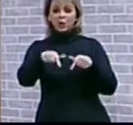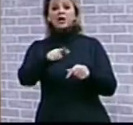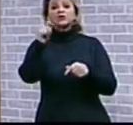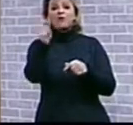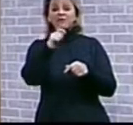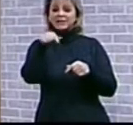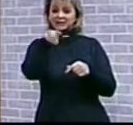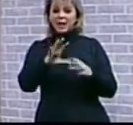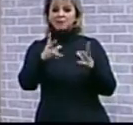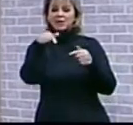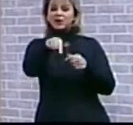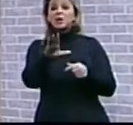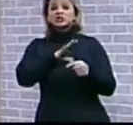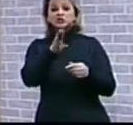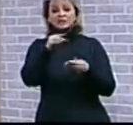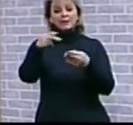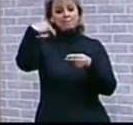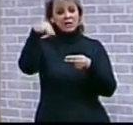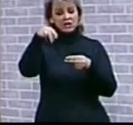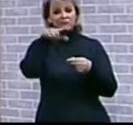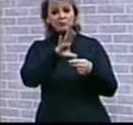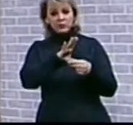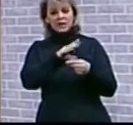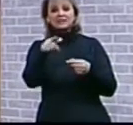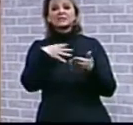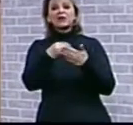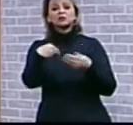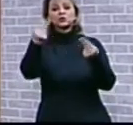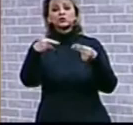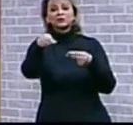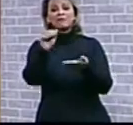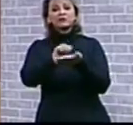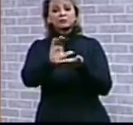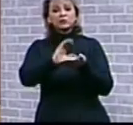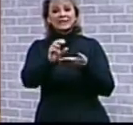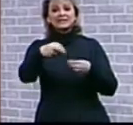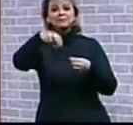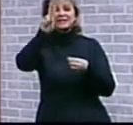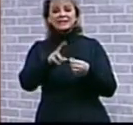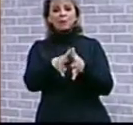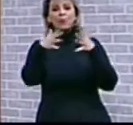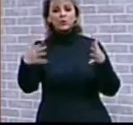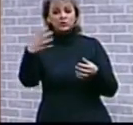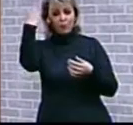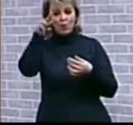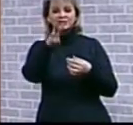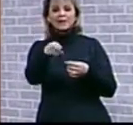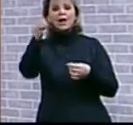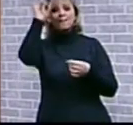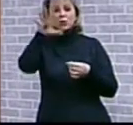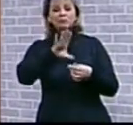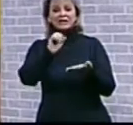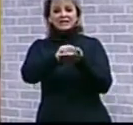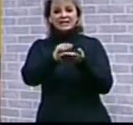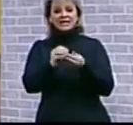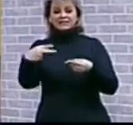Отечественная стала для моды и женских журналов перерывом. После войны журналы вновь выпускались и уже специализировались больше на моде. Популярными были издания